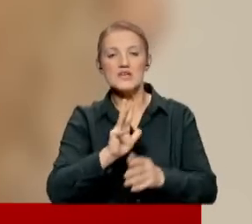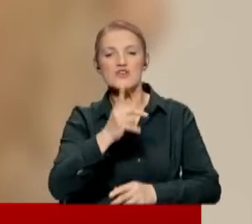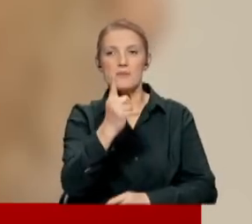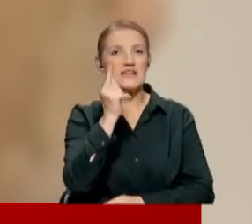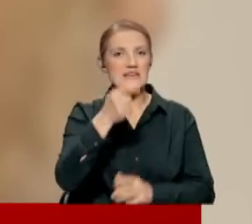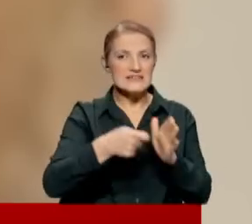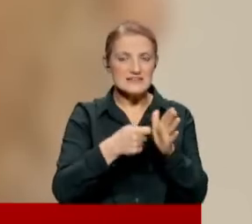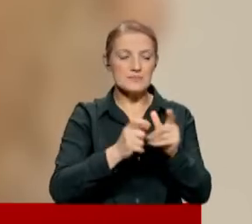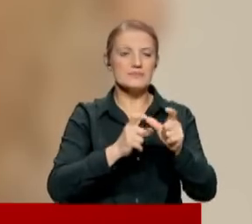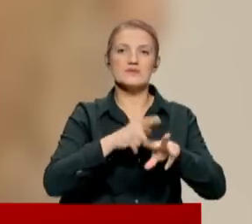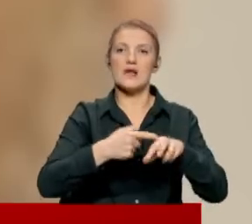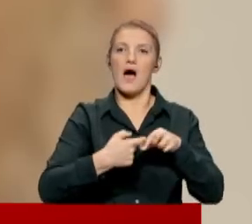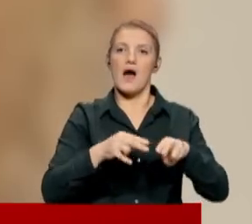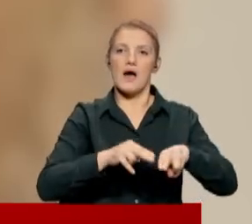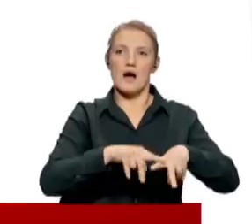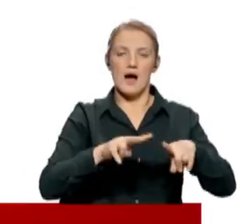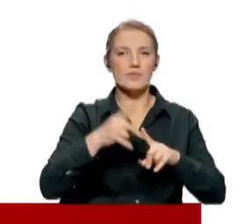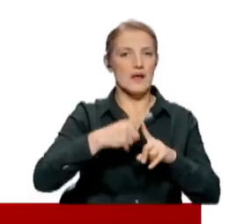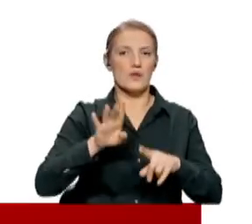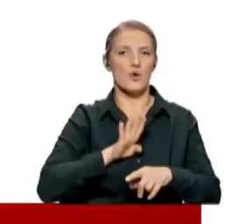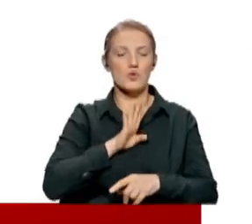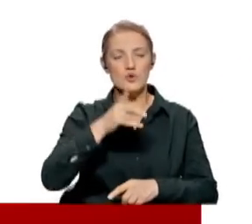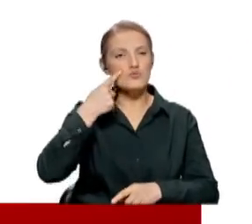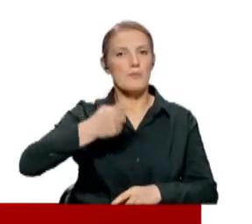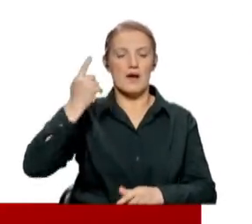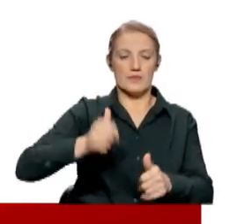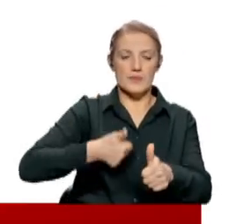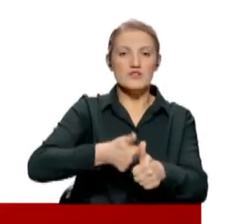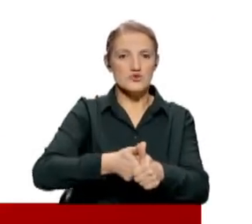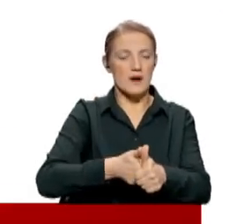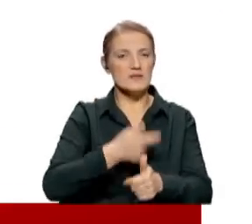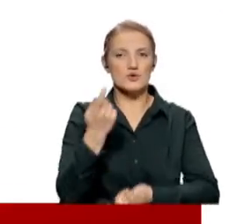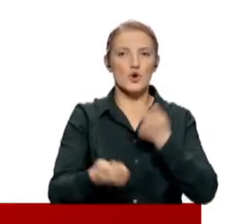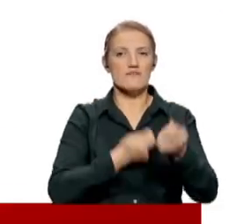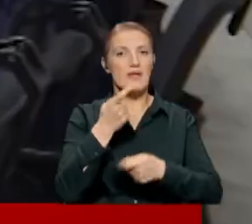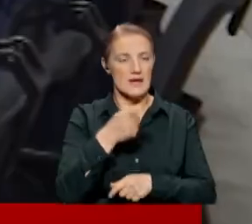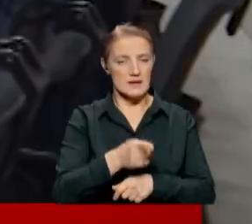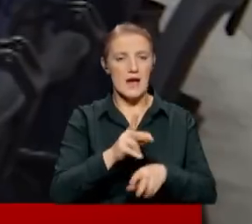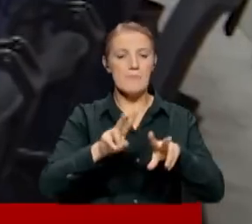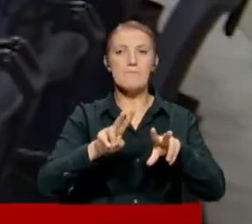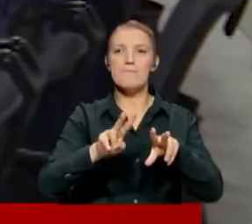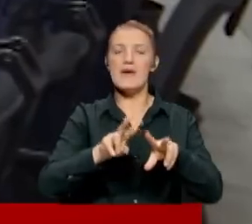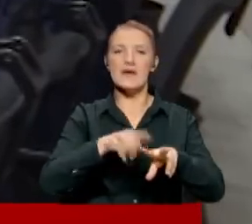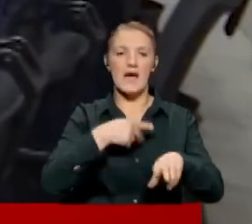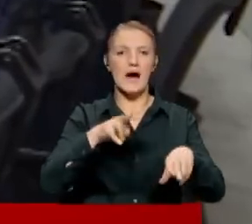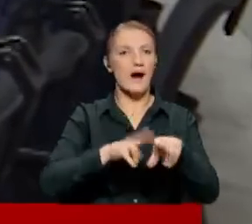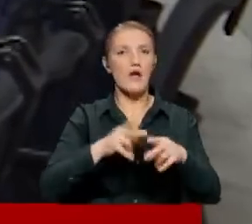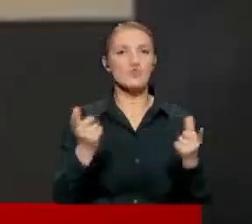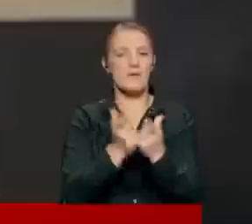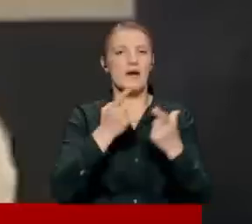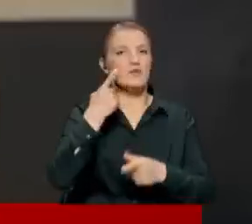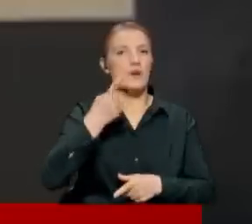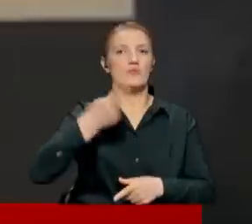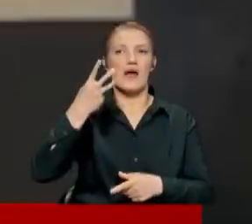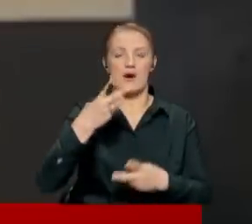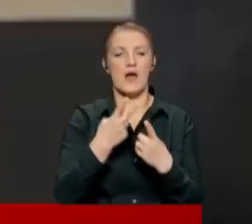geçen bir isimde Serkan taranoğlu Cumhurbaşkanlığı danışmanlığı görevinden alındığını Erdoğan make a toplantısında kurmayların açıkladı